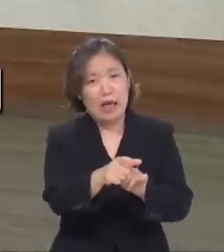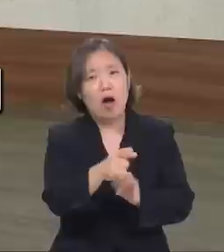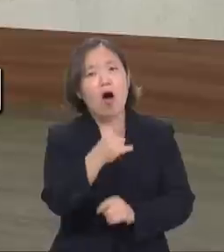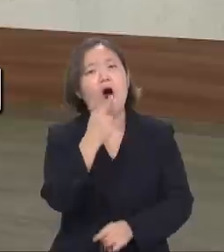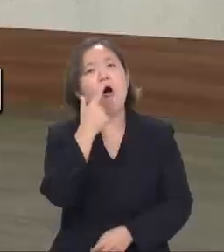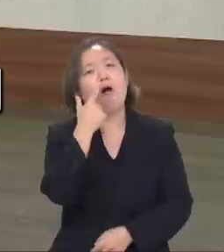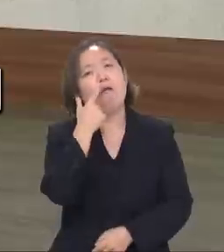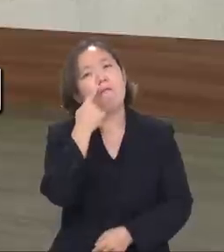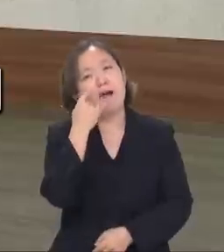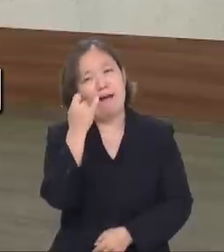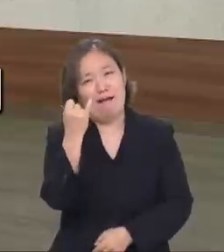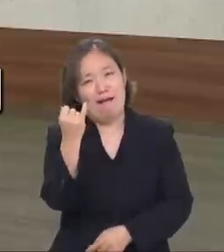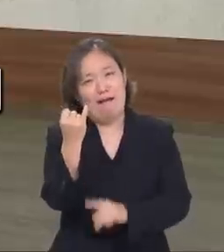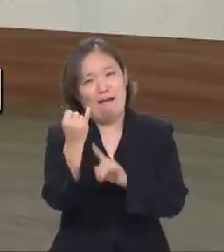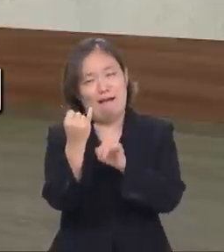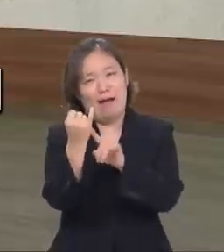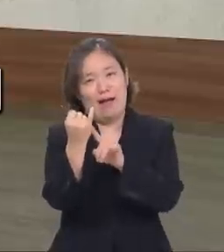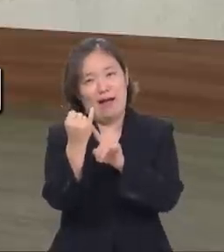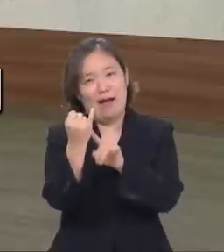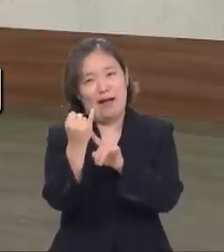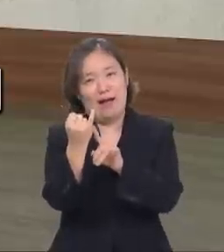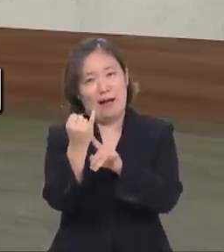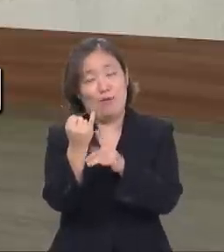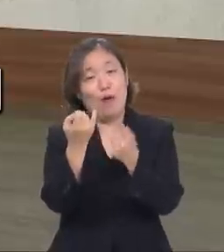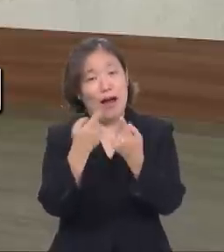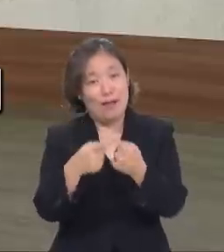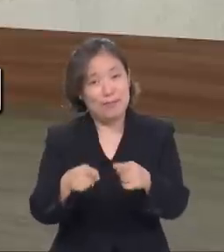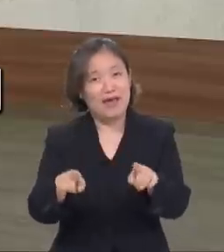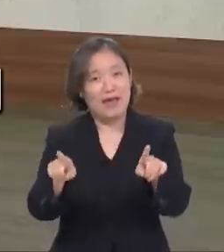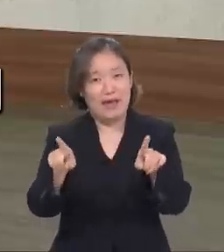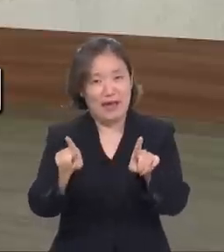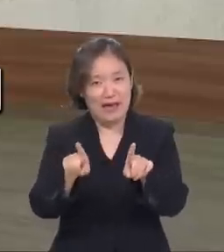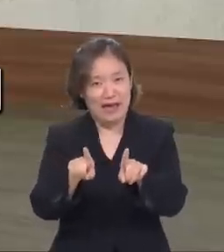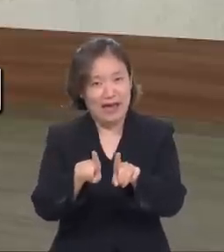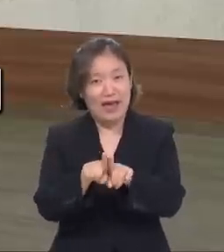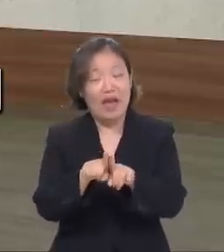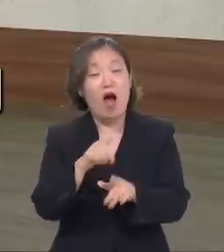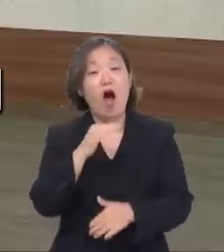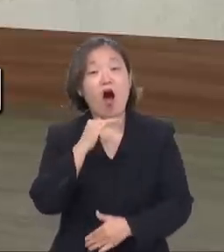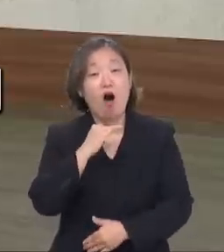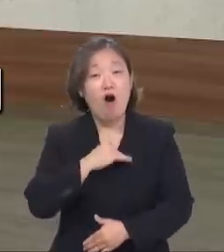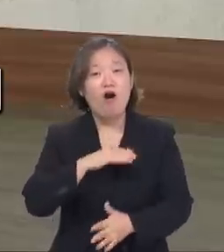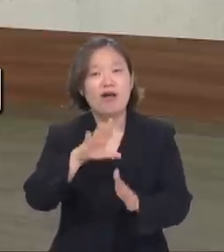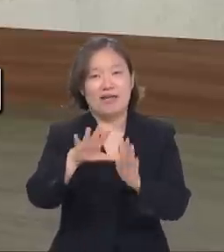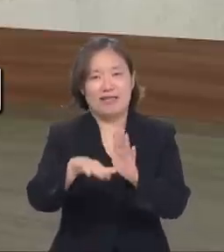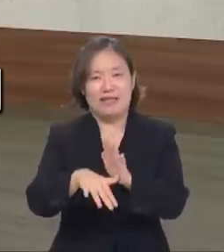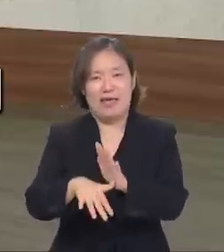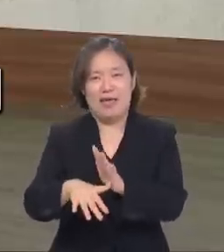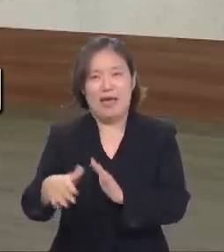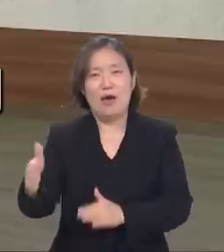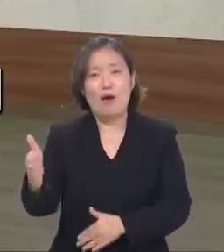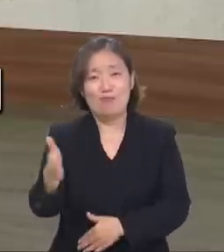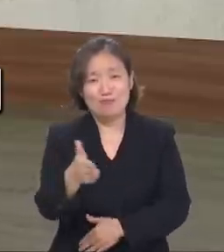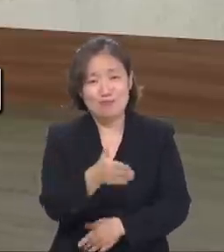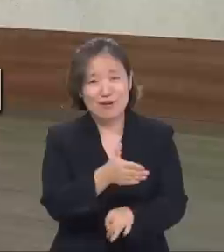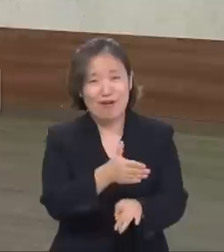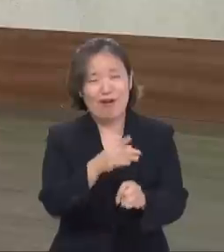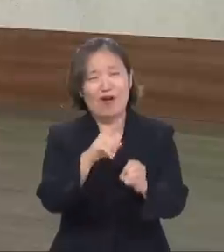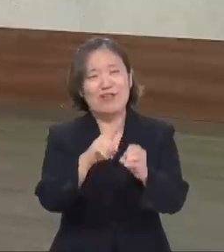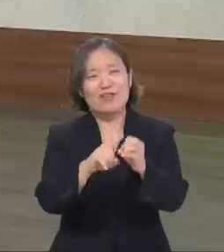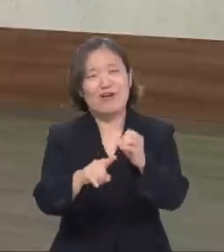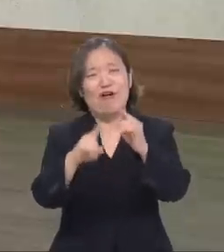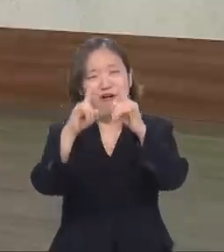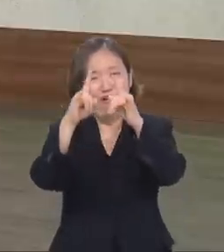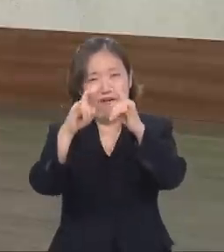깊은 어머니 밑에서 어머니 손을 잡고 어렸을 때부터 절에 열심히 다니던